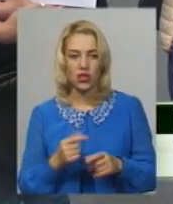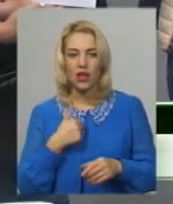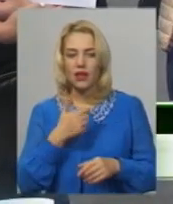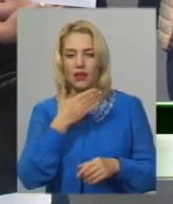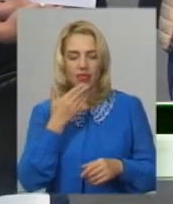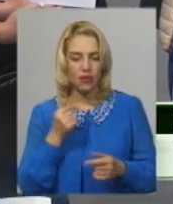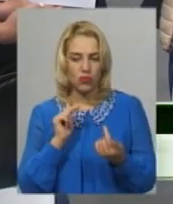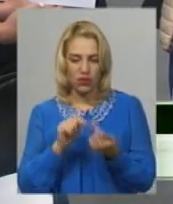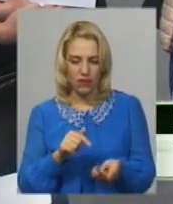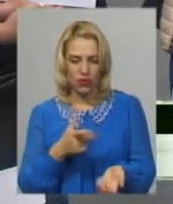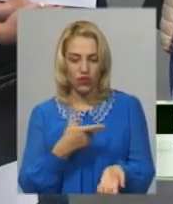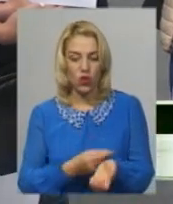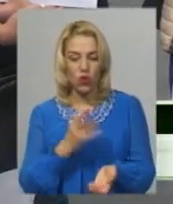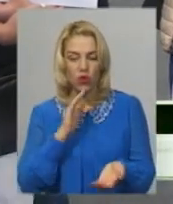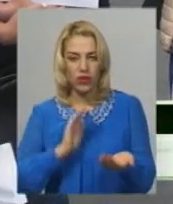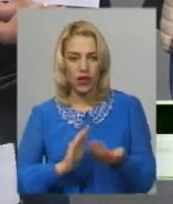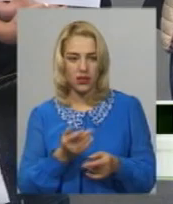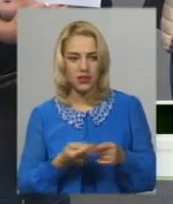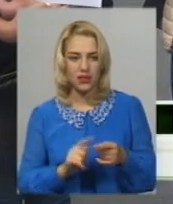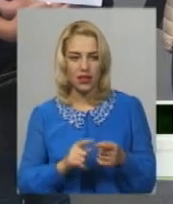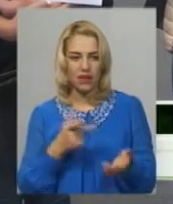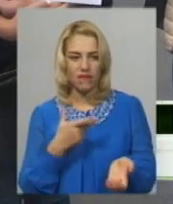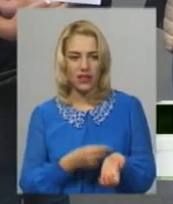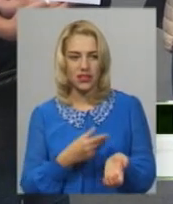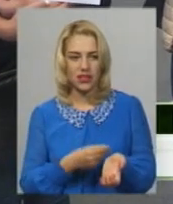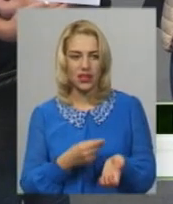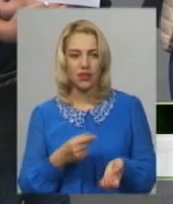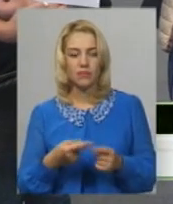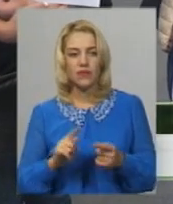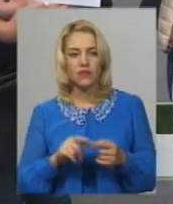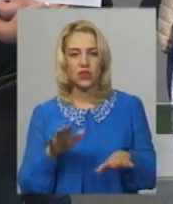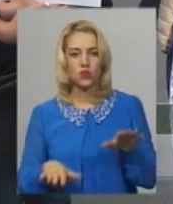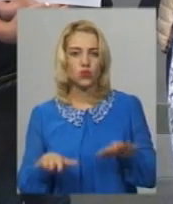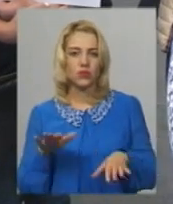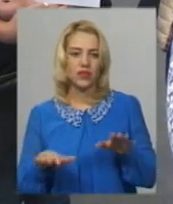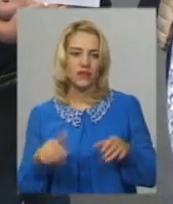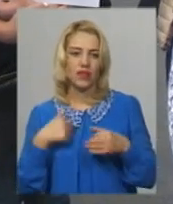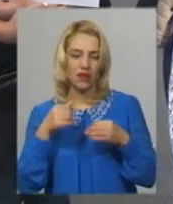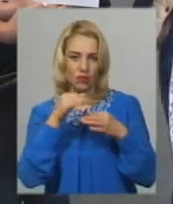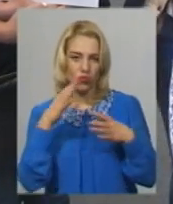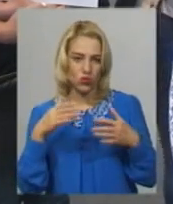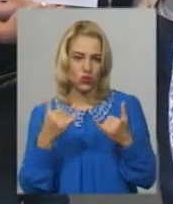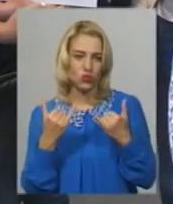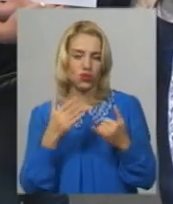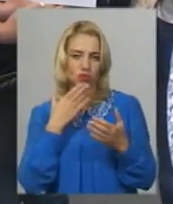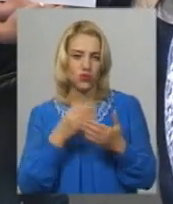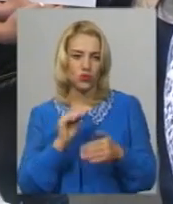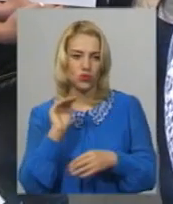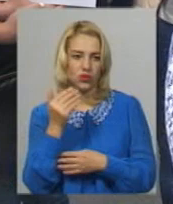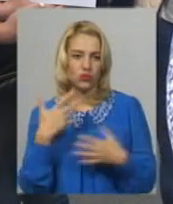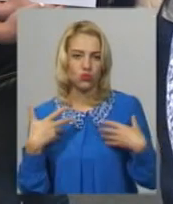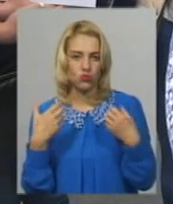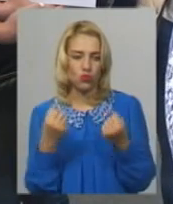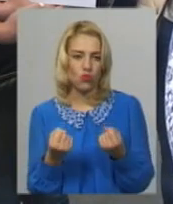вакцинована, але якість цієї вакцини дуже сумнівна, розумієте? І я не можу зараз сьогодні свою дитину